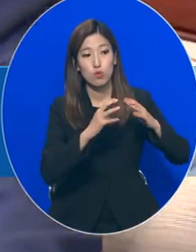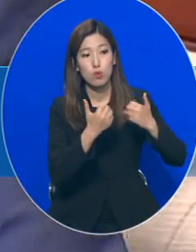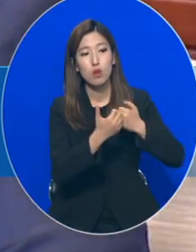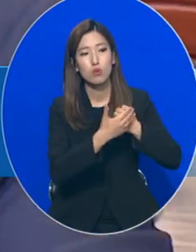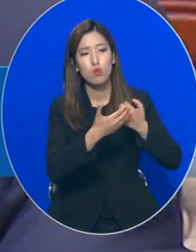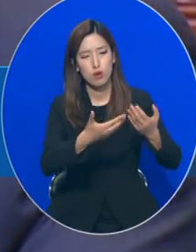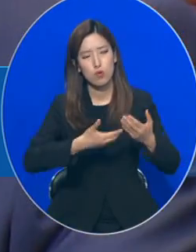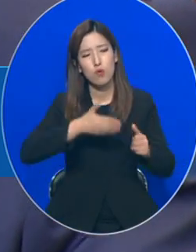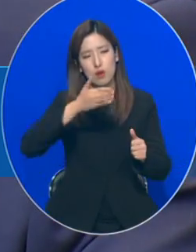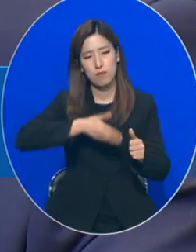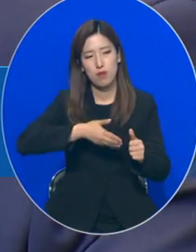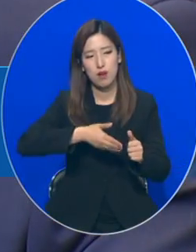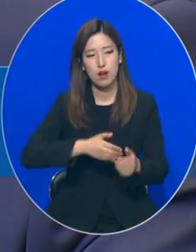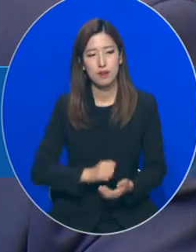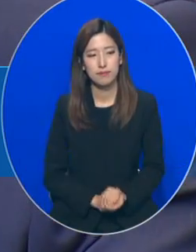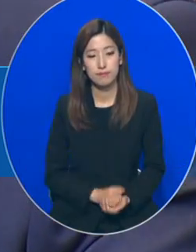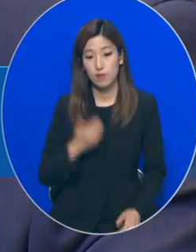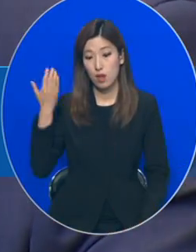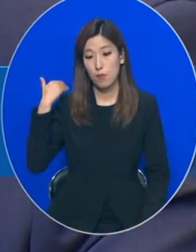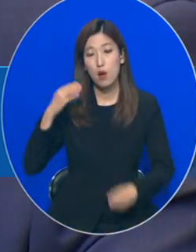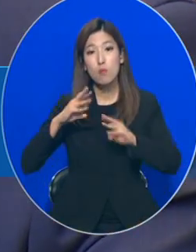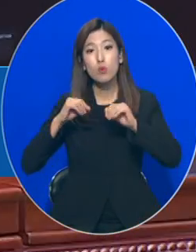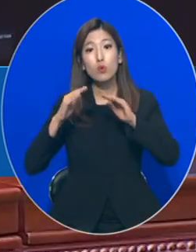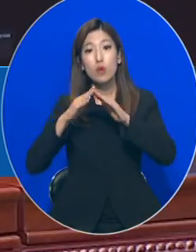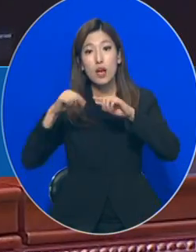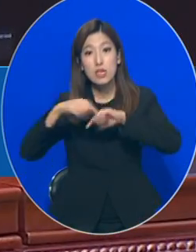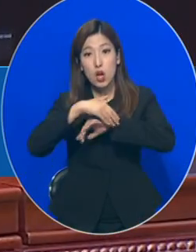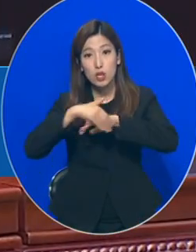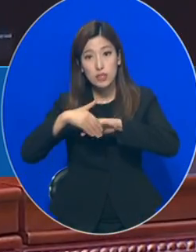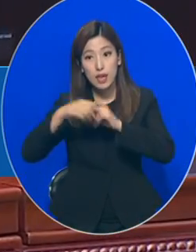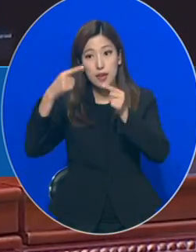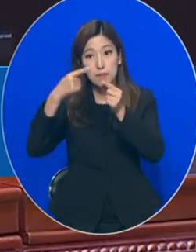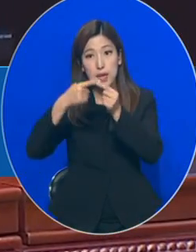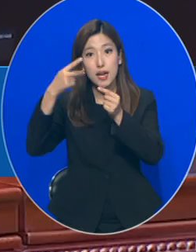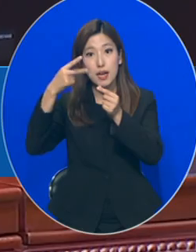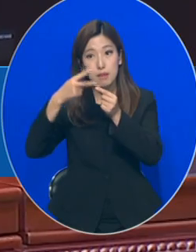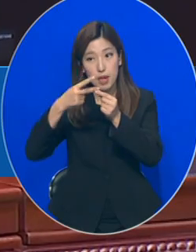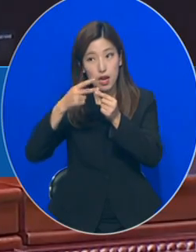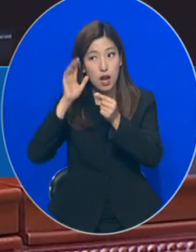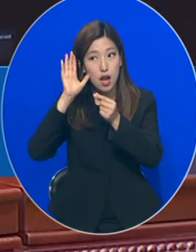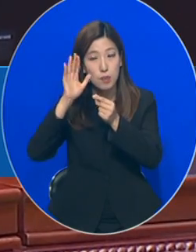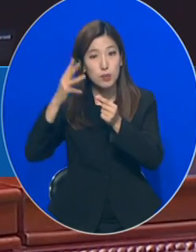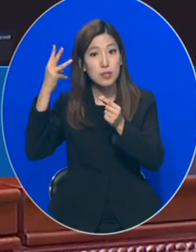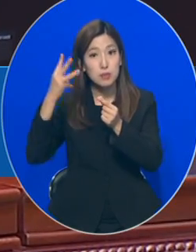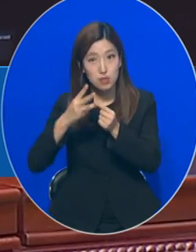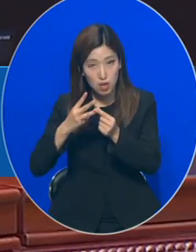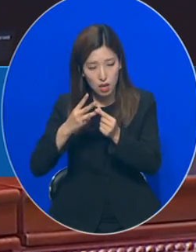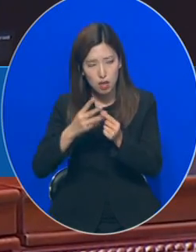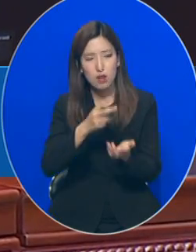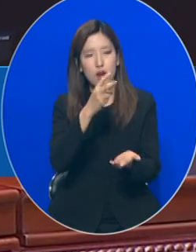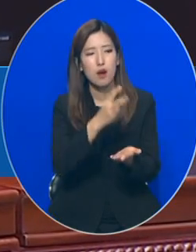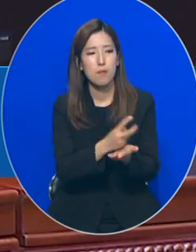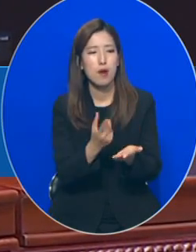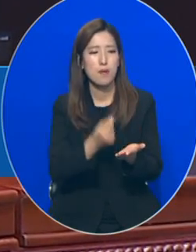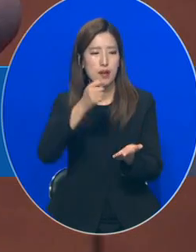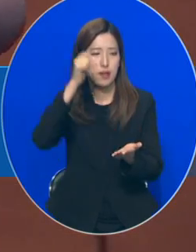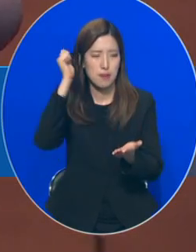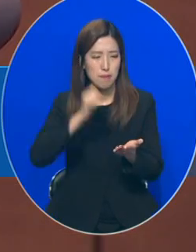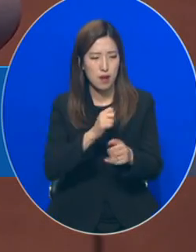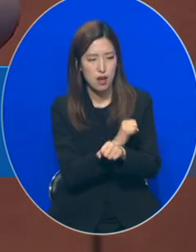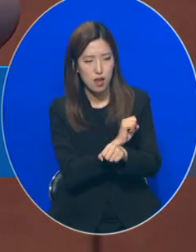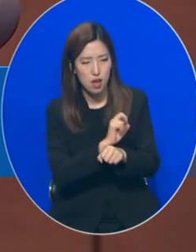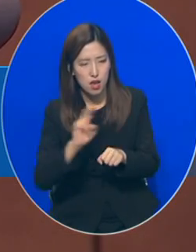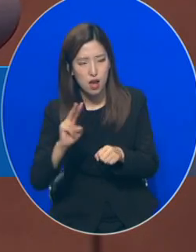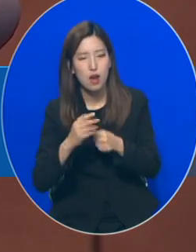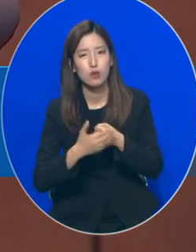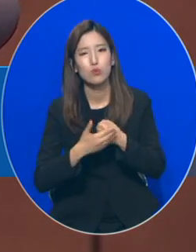바란다며 12·16 대책과 6·17 대책, 곧 내놓을 정부의 추가 대책까지 국회에서 신속히 입법으로